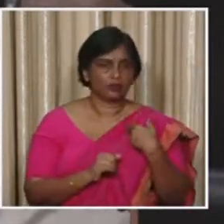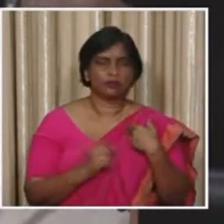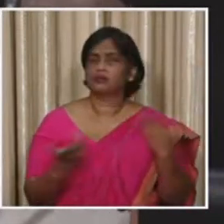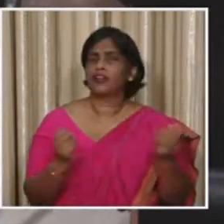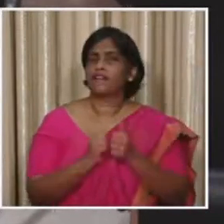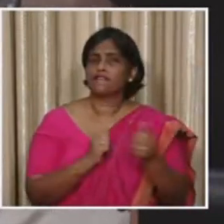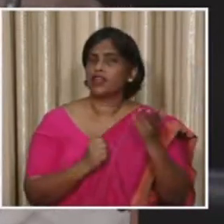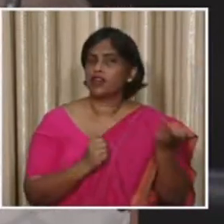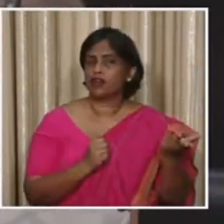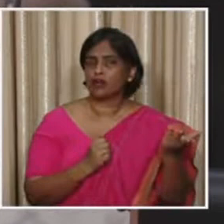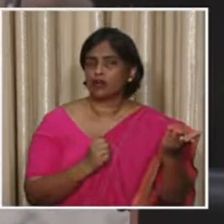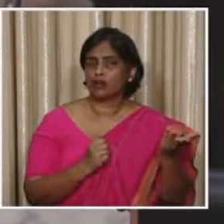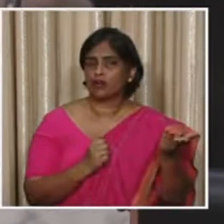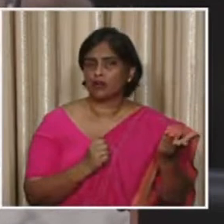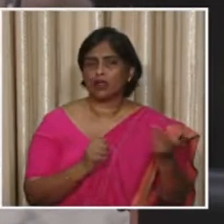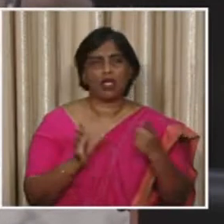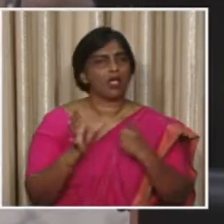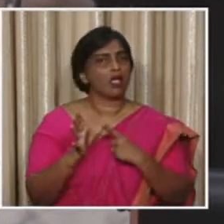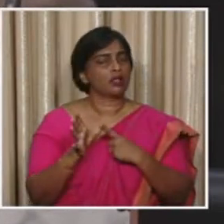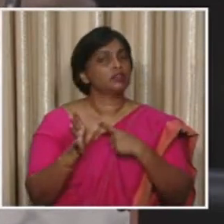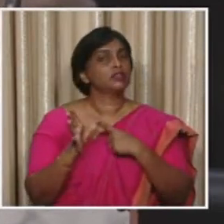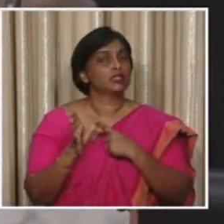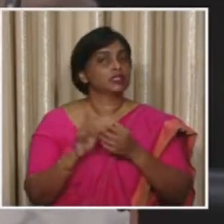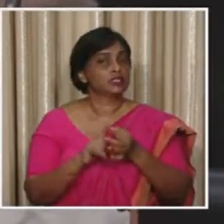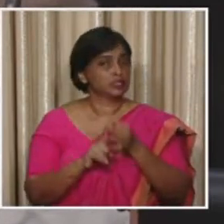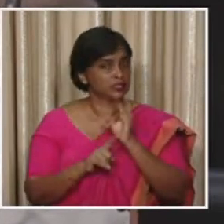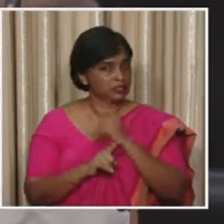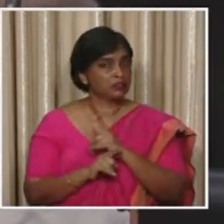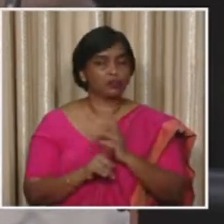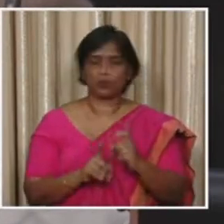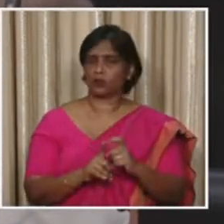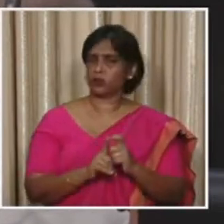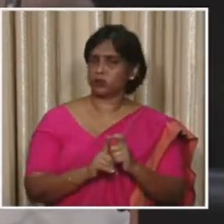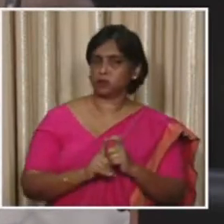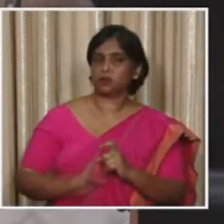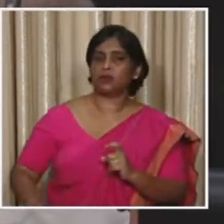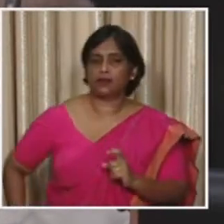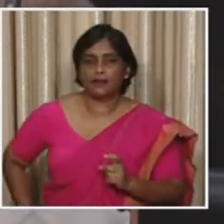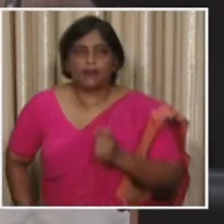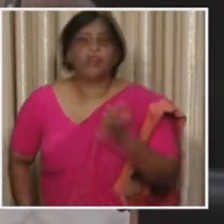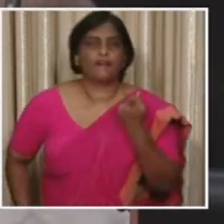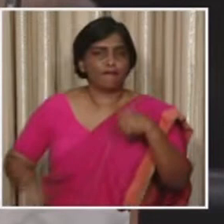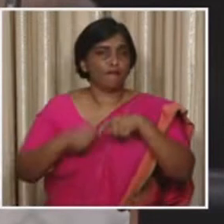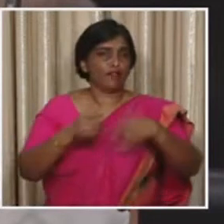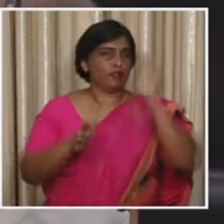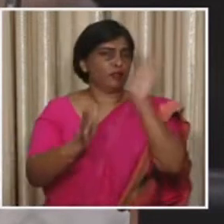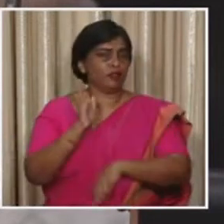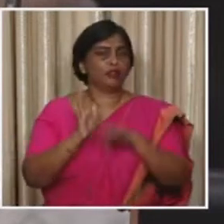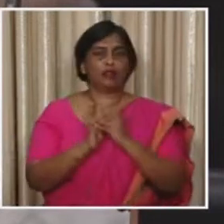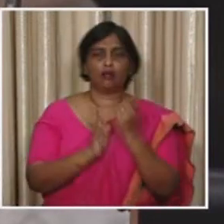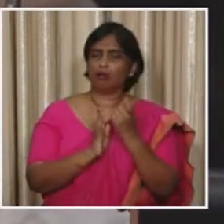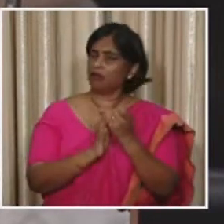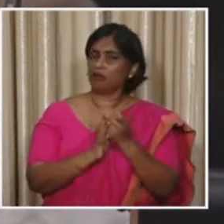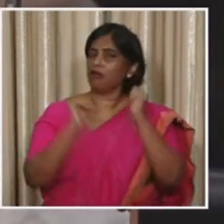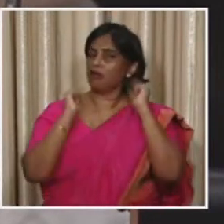එයා කළා තියෙන්නේ? ආජන්ටිනා ජනාධිපතිතුමා ඉතා දරුණු ලෙස වියදම් කප්පාදු කළා තියෙනවා. ආර්ථික